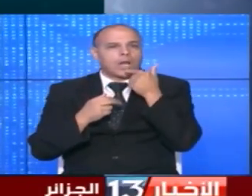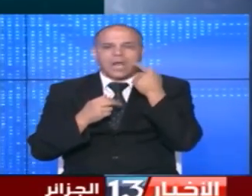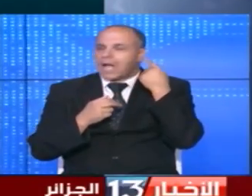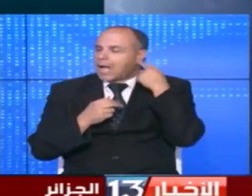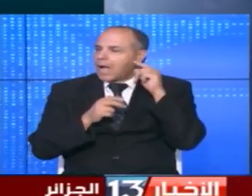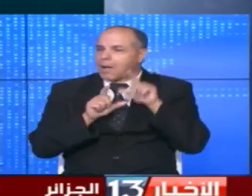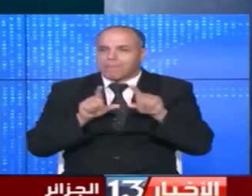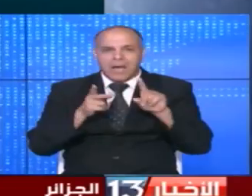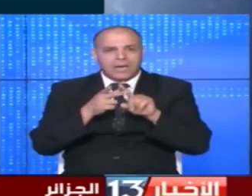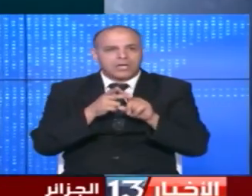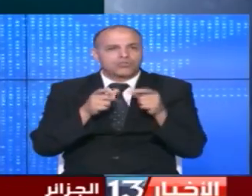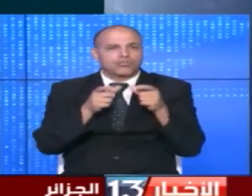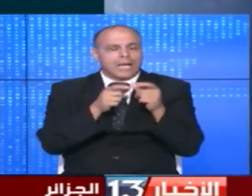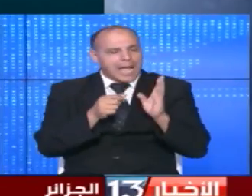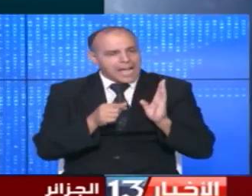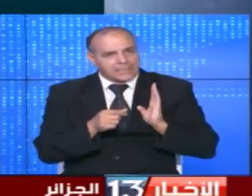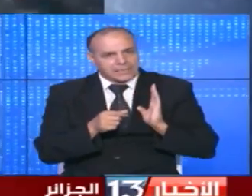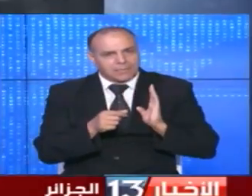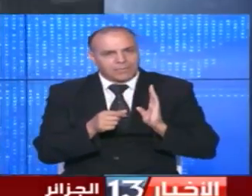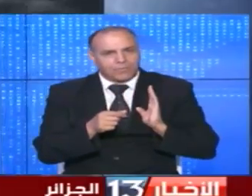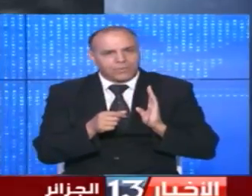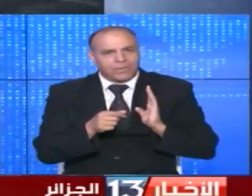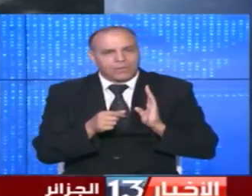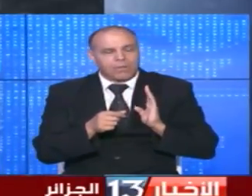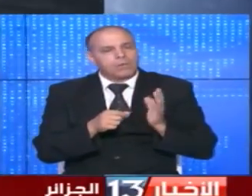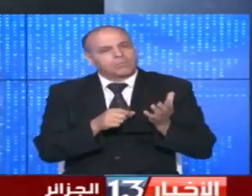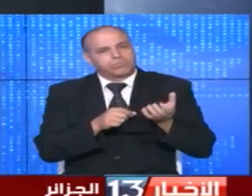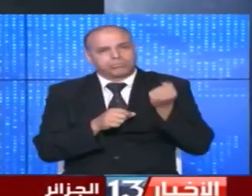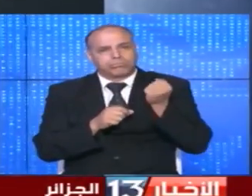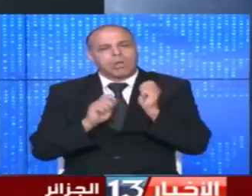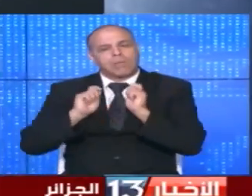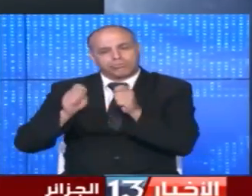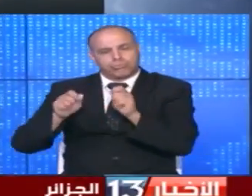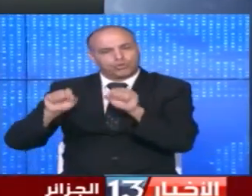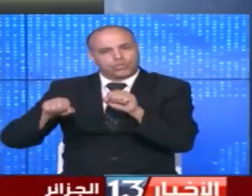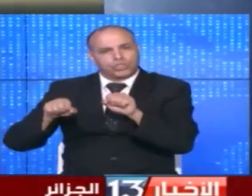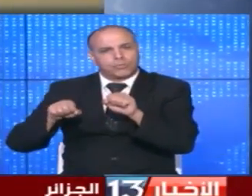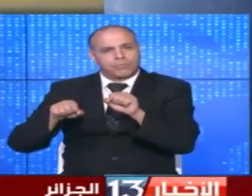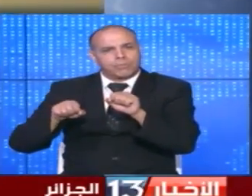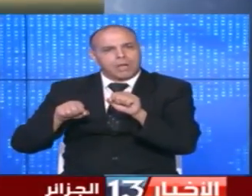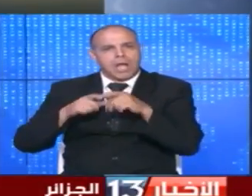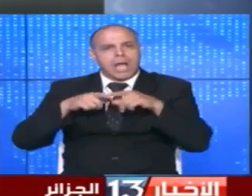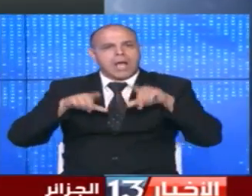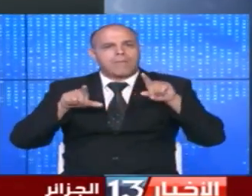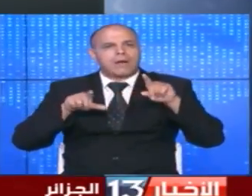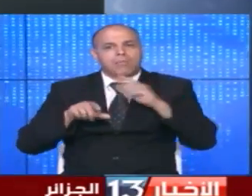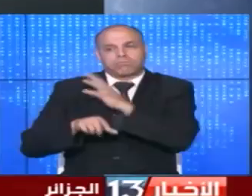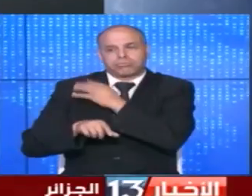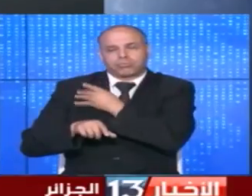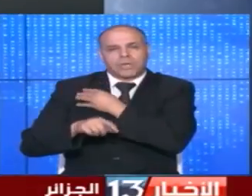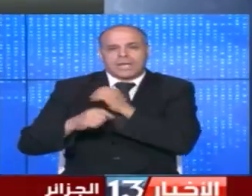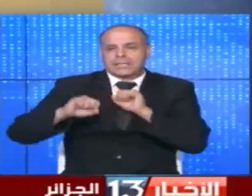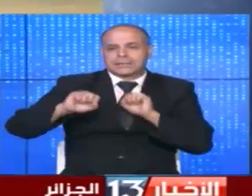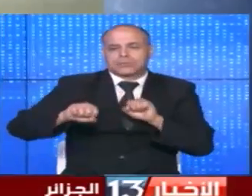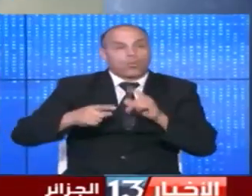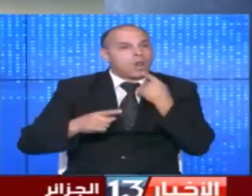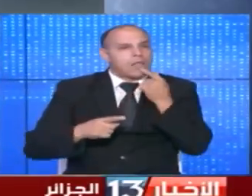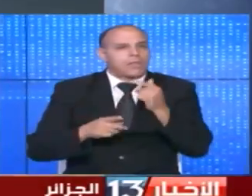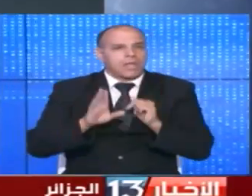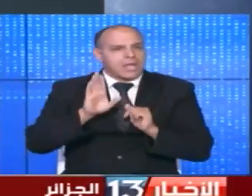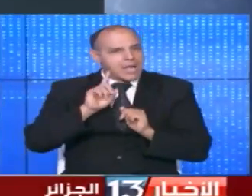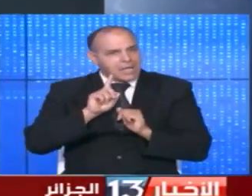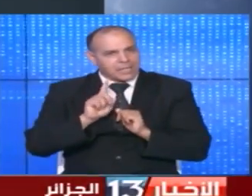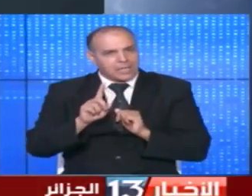تفيد بان المؤسسه العسكريه مترشح تزكيه وهي اخبار دعا جيد صالح الى التصدي لها باعتبارها